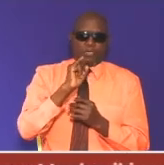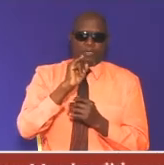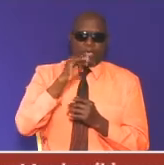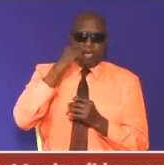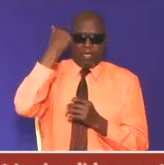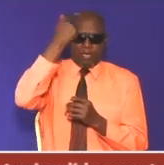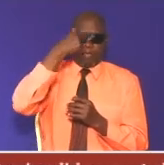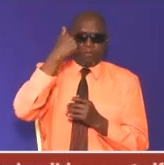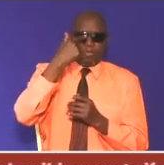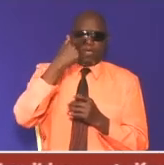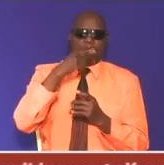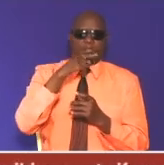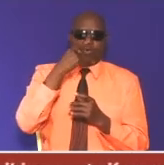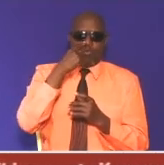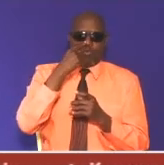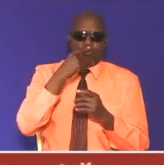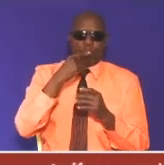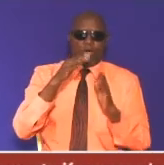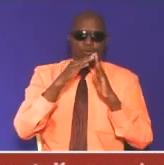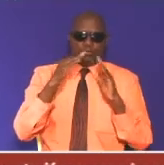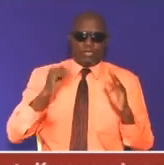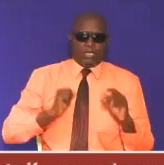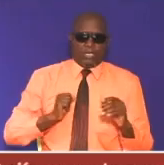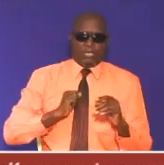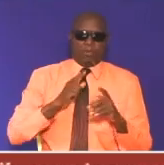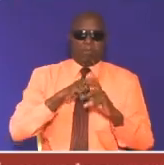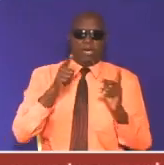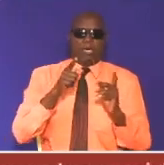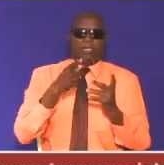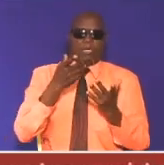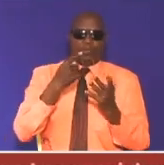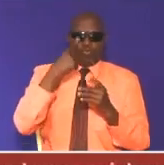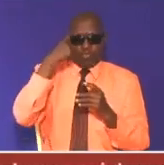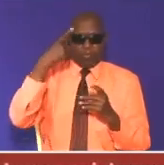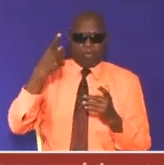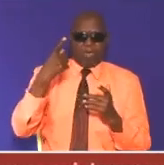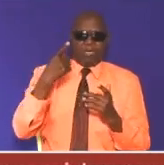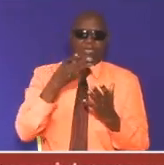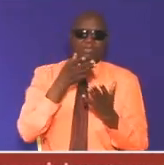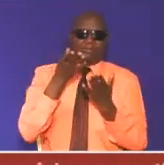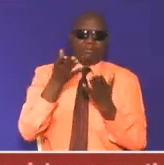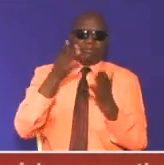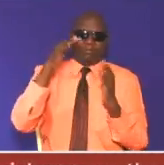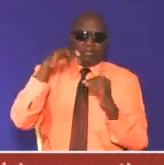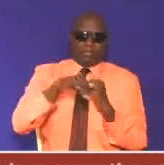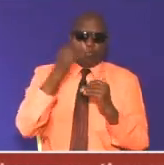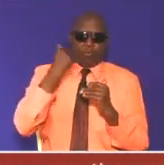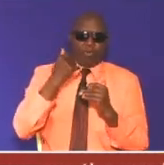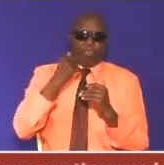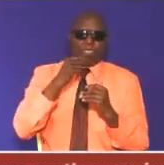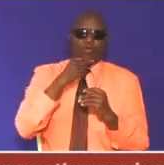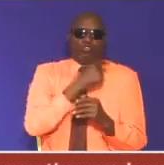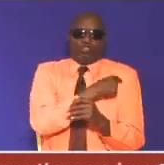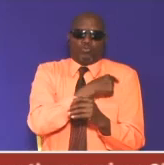Walakini ndoto zake sasa zimefifia na kuvunjika moyo. Mama huyo wa watoto wawili ni mgonjwa na amekwama hospitalini Saudi